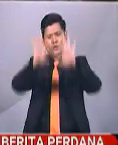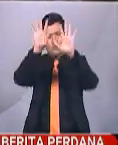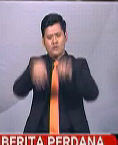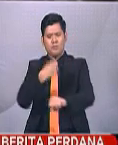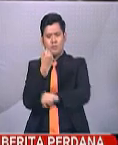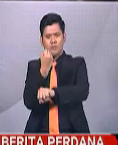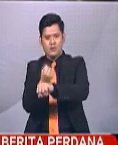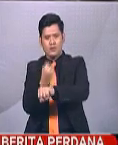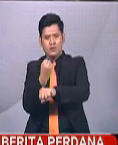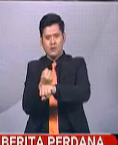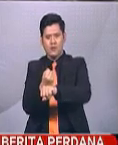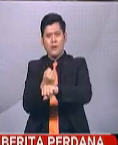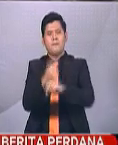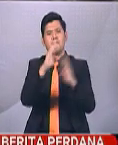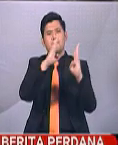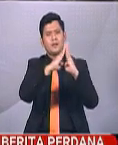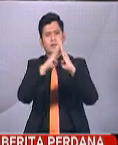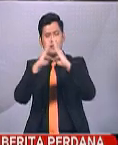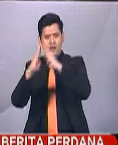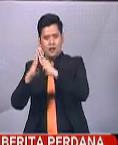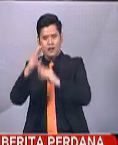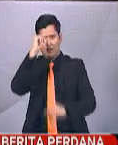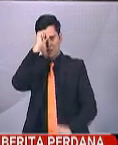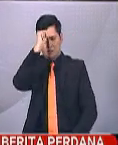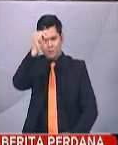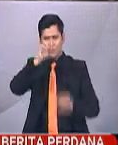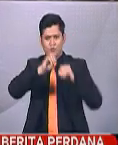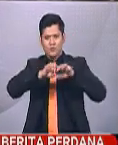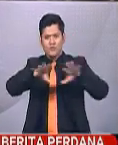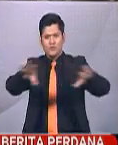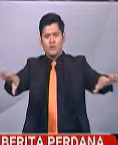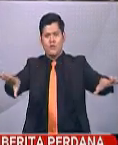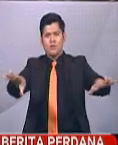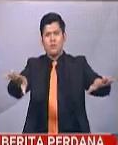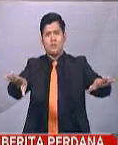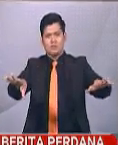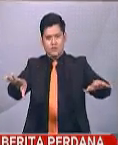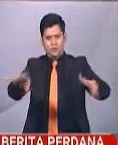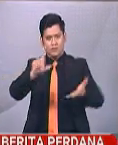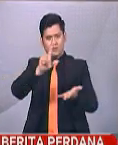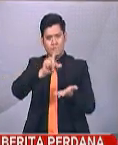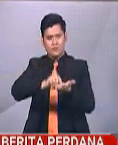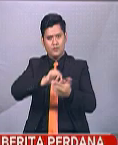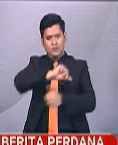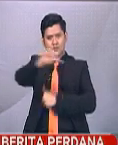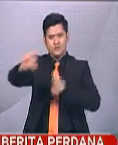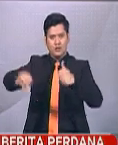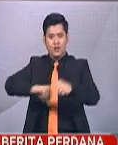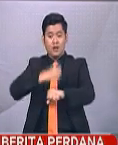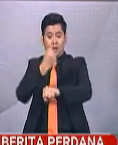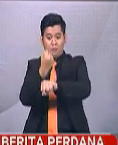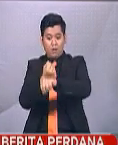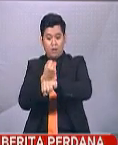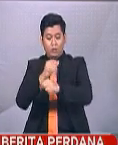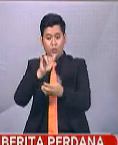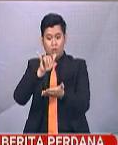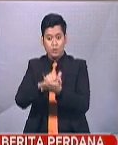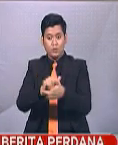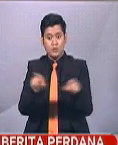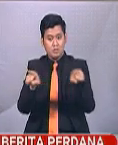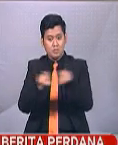baru di Bandar Siliguri, India begitu tular di media sosial. Apa yang mengejutkan, batu yang turun itu berbentuk seperti